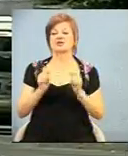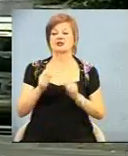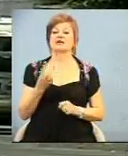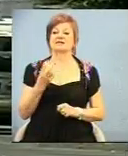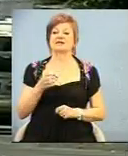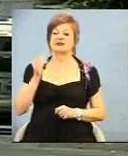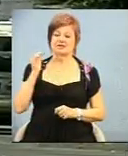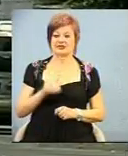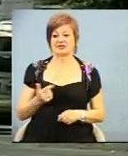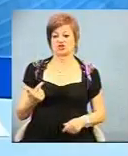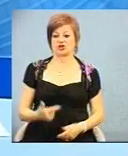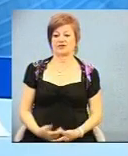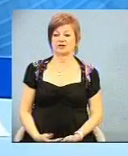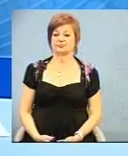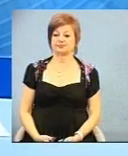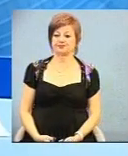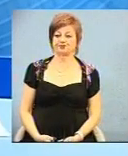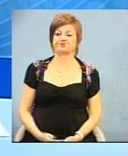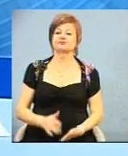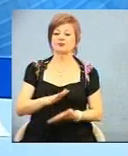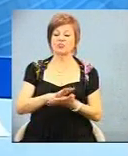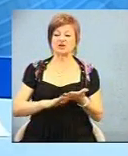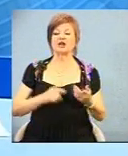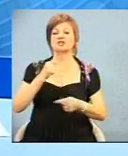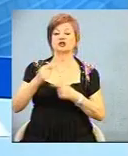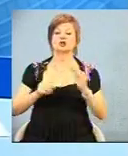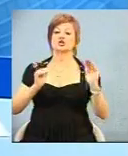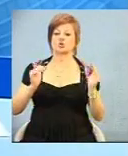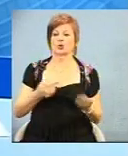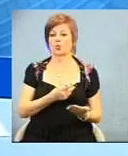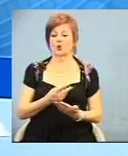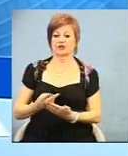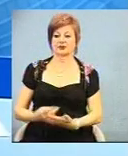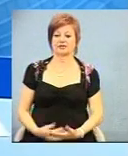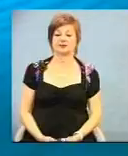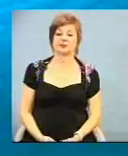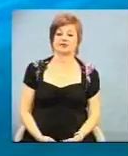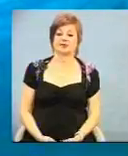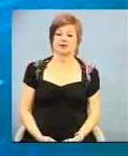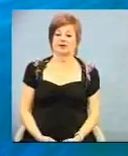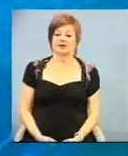300 тисяч гривень. Далі у випуску традиційний огляд подій.